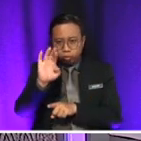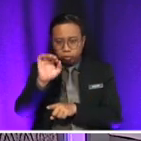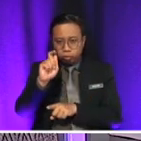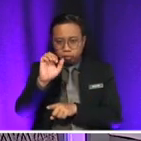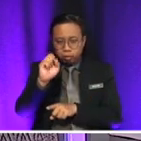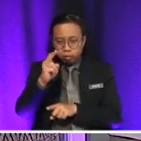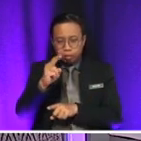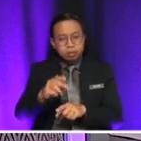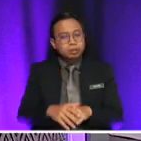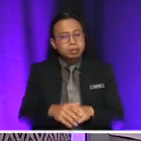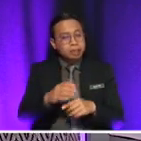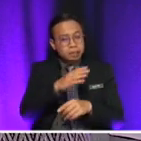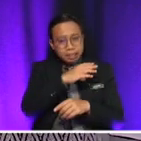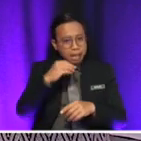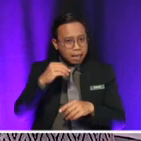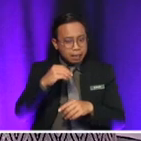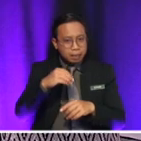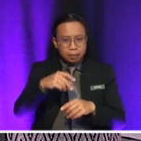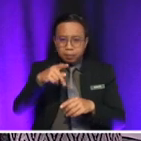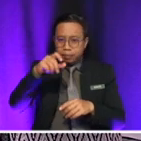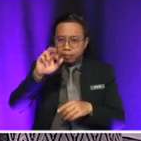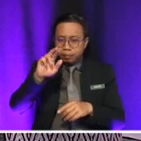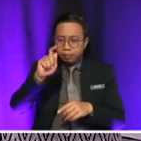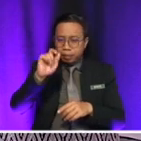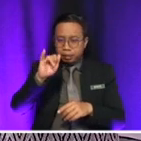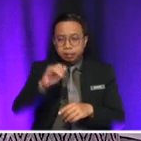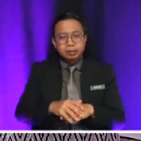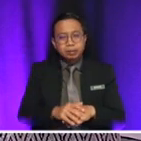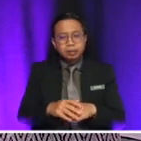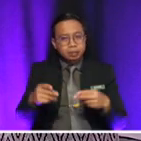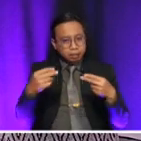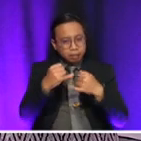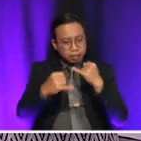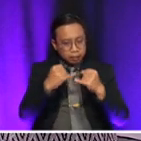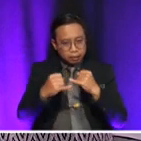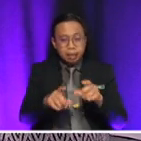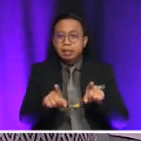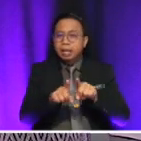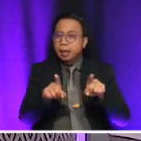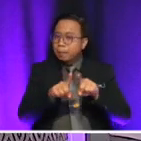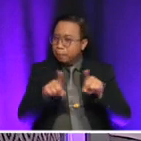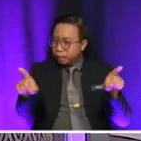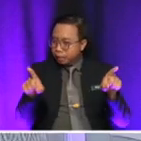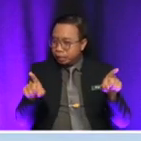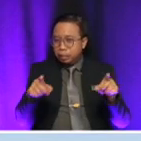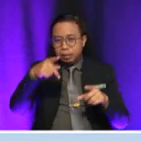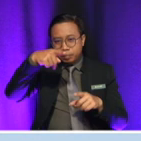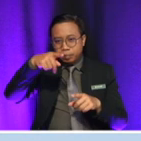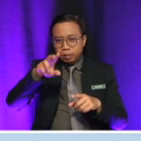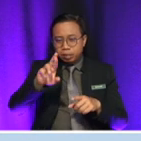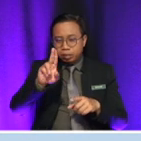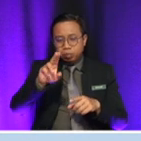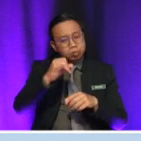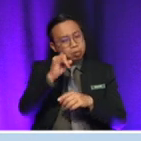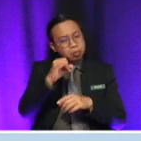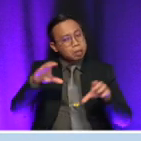Pati pikatan yang diwakili oleh tungku Abdurrahman itu sendiri tetapi peliharanya tidak boleh lagi